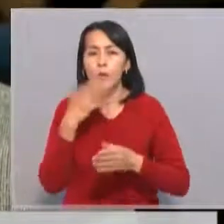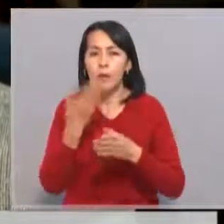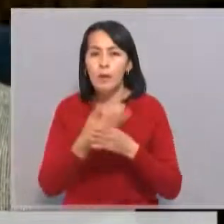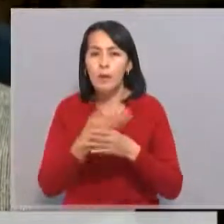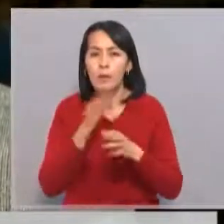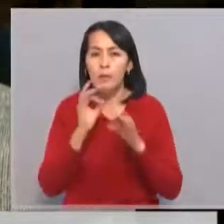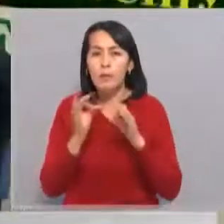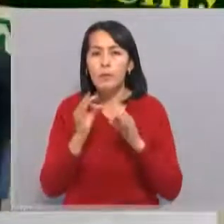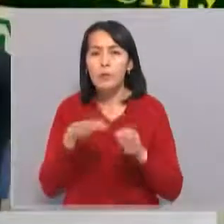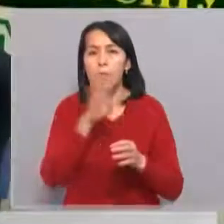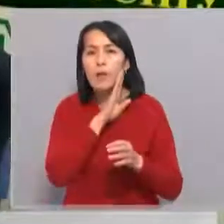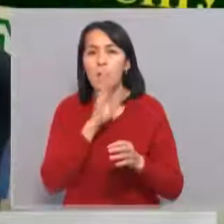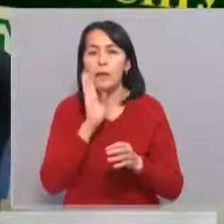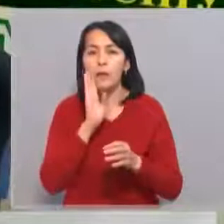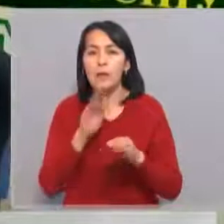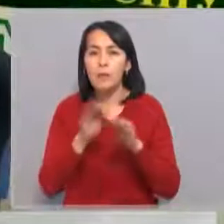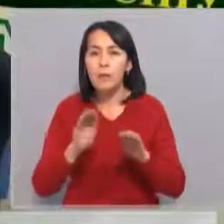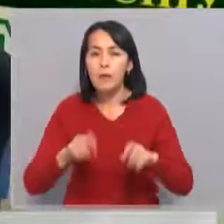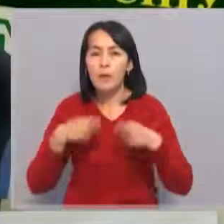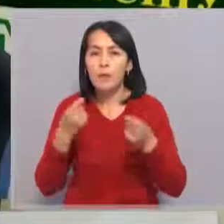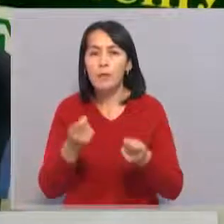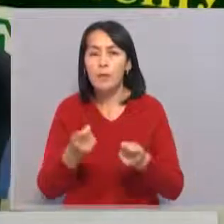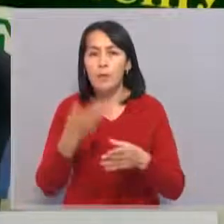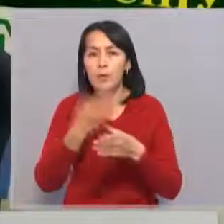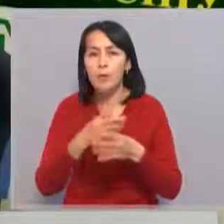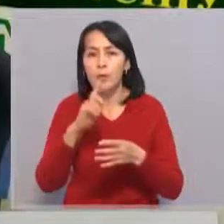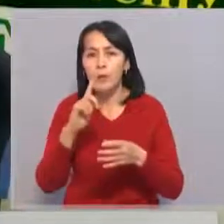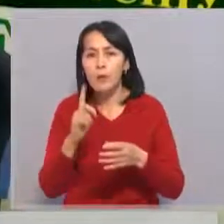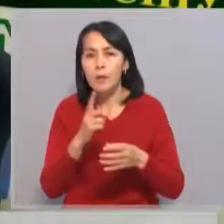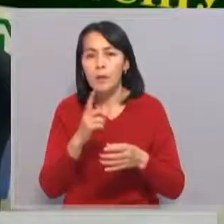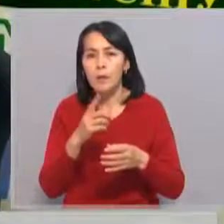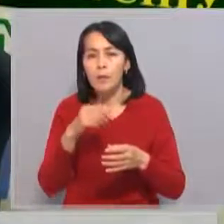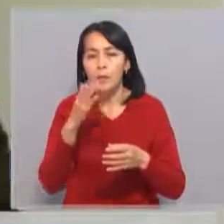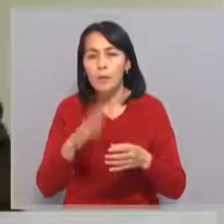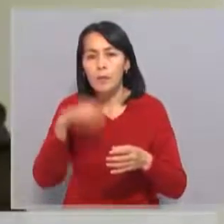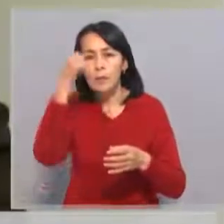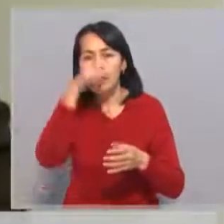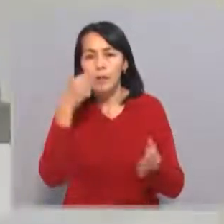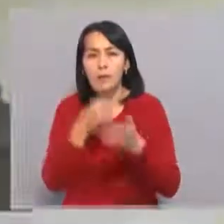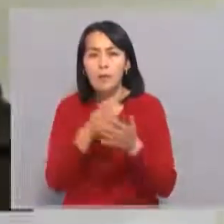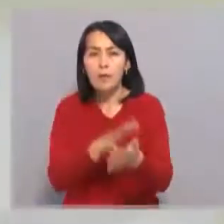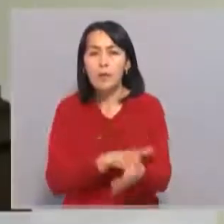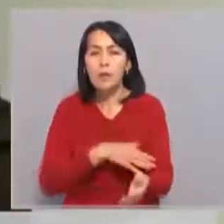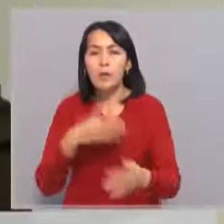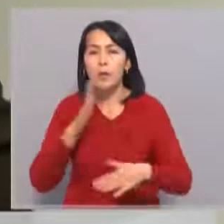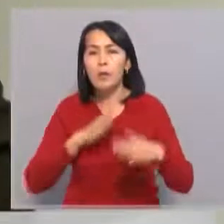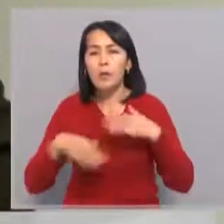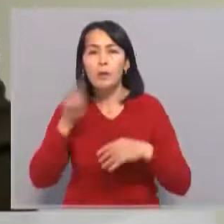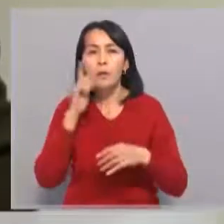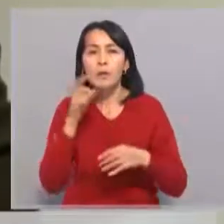құптайды. Ал аналар балаға берілетін көмектің бір жарым жасқа дейін ұзарғанына қуанышты. Сондай-ақ жастарға жасалып жатқан